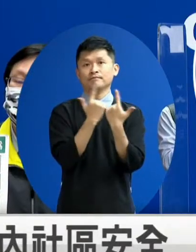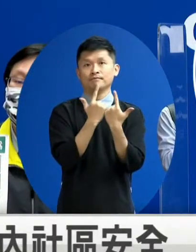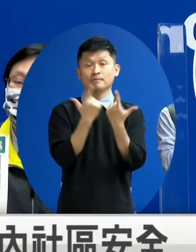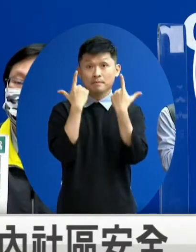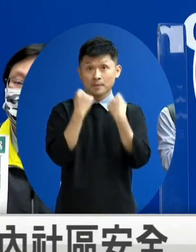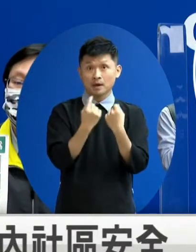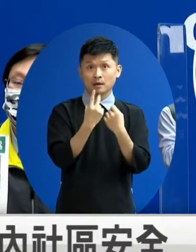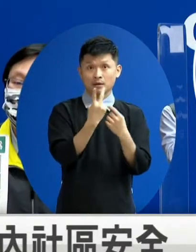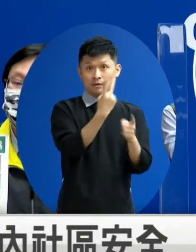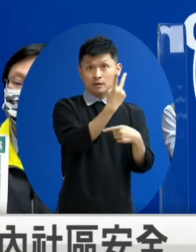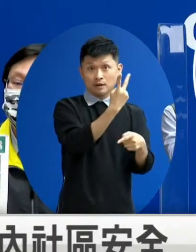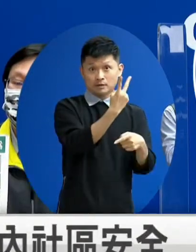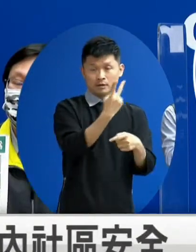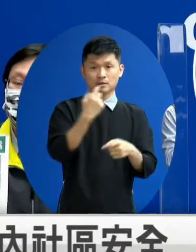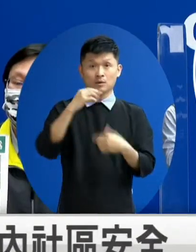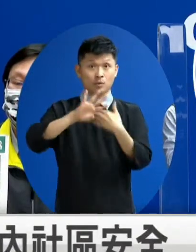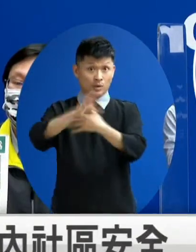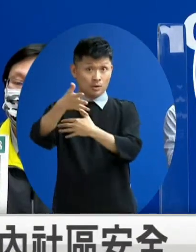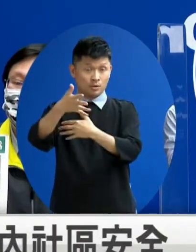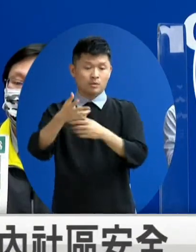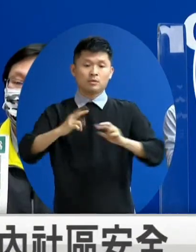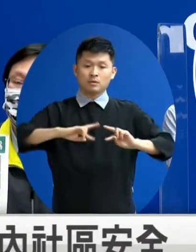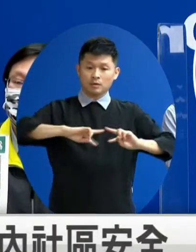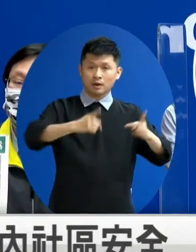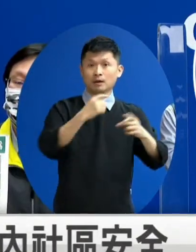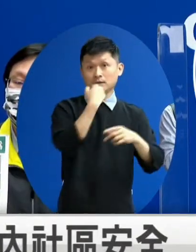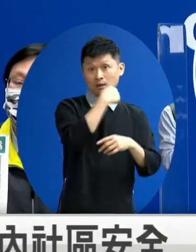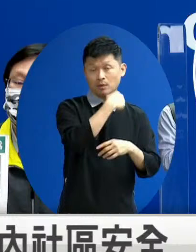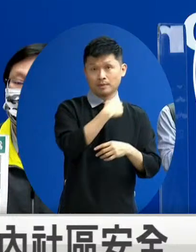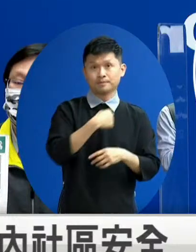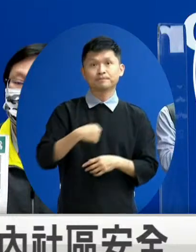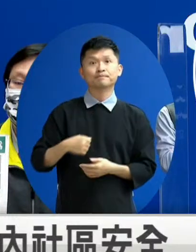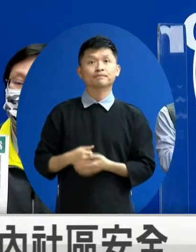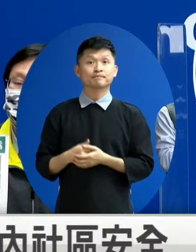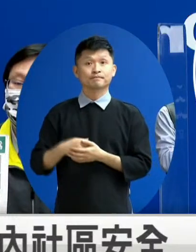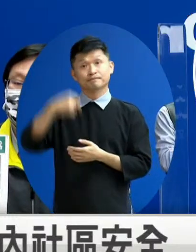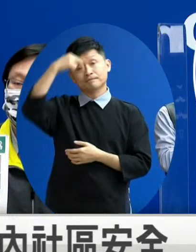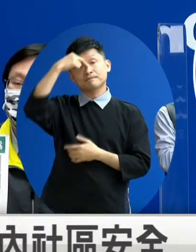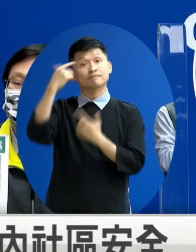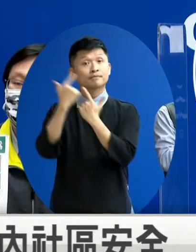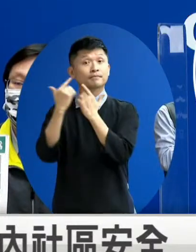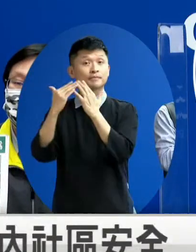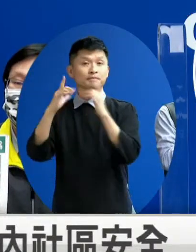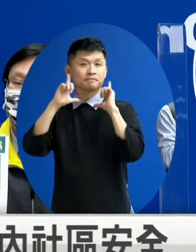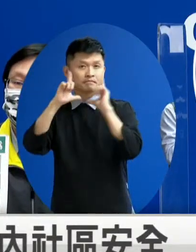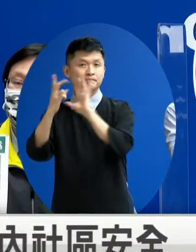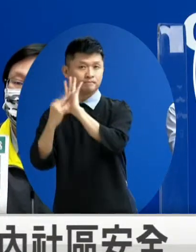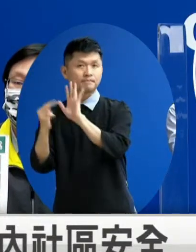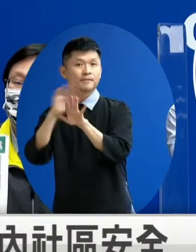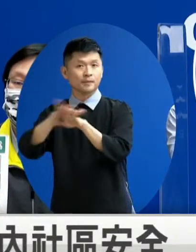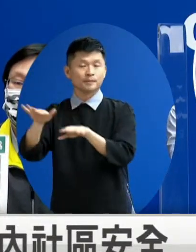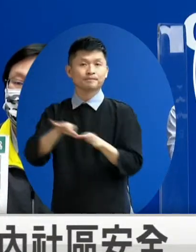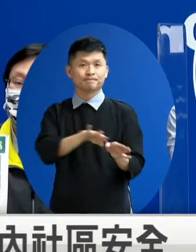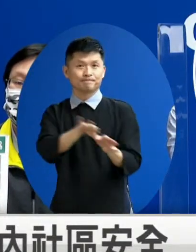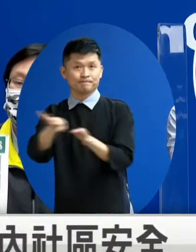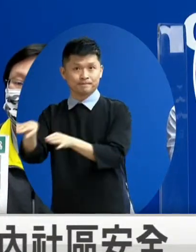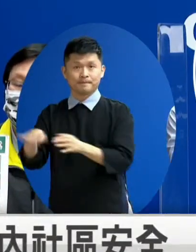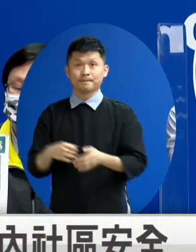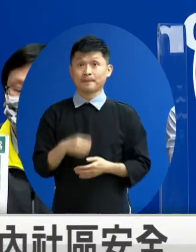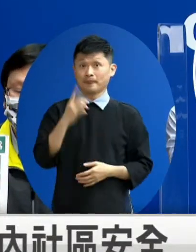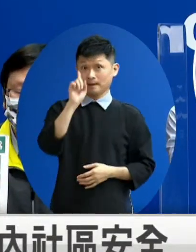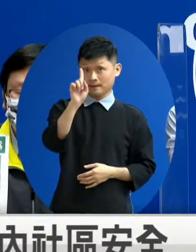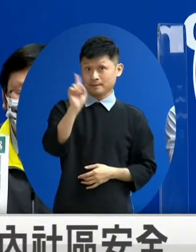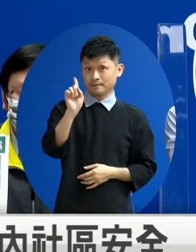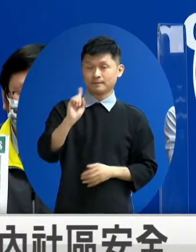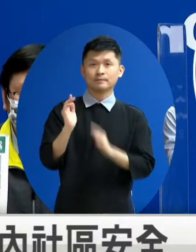改判为本土，那大概下午台北市这边也会再进一步做后续的说明。 那另外 有一案的话，则